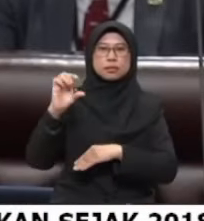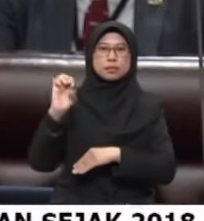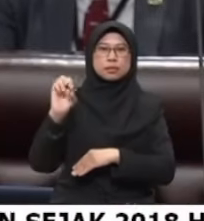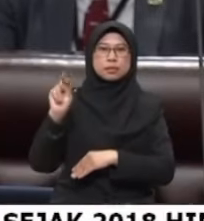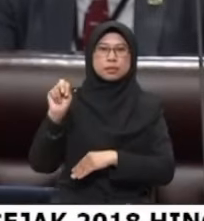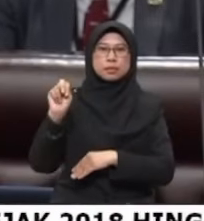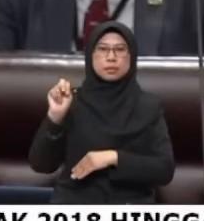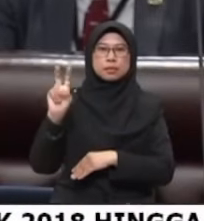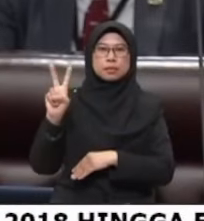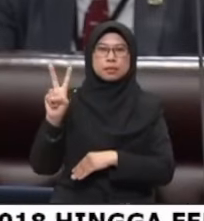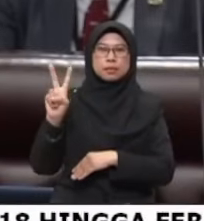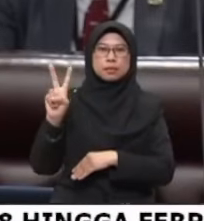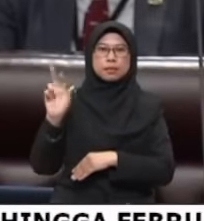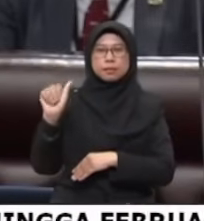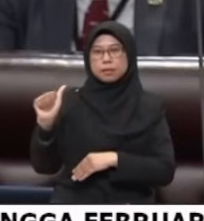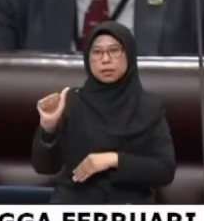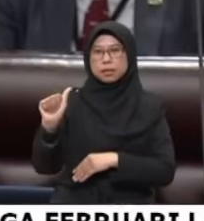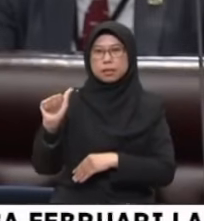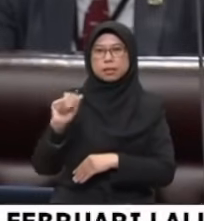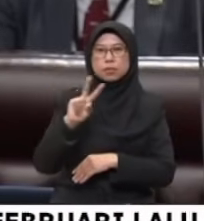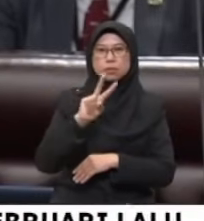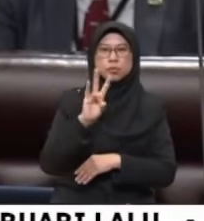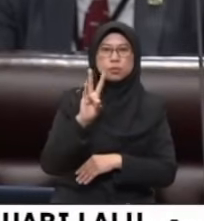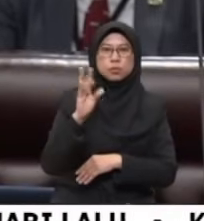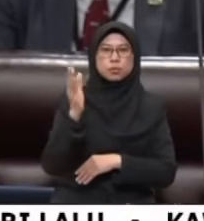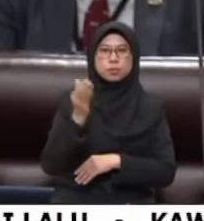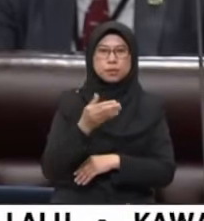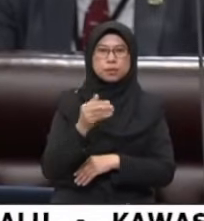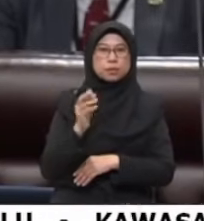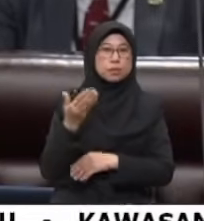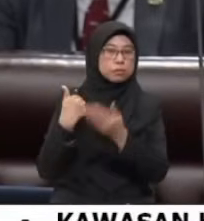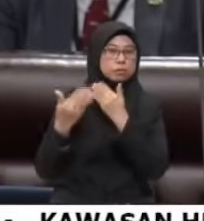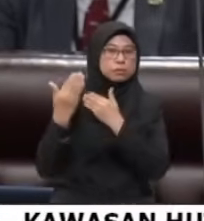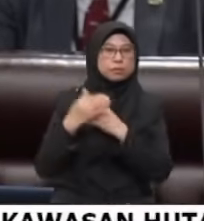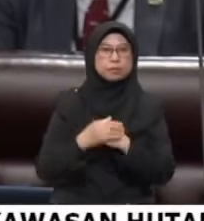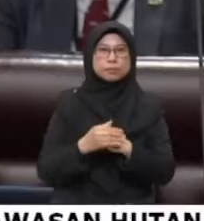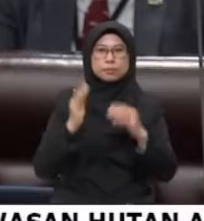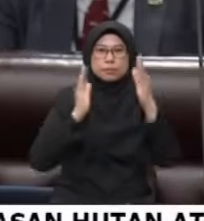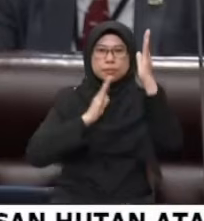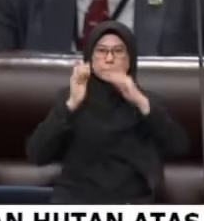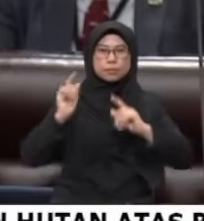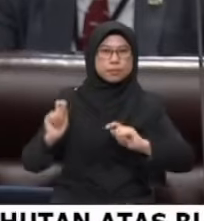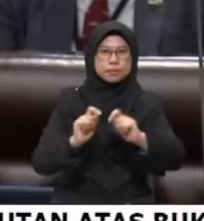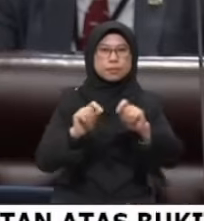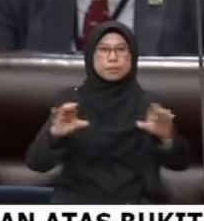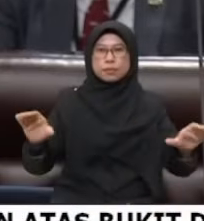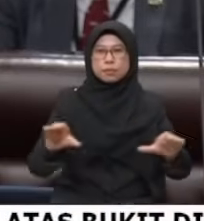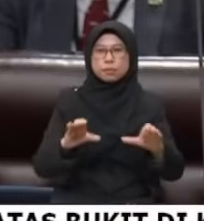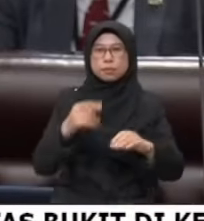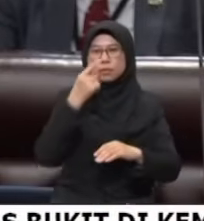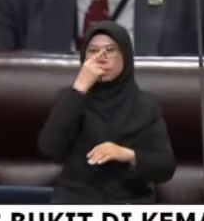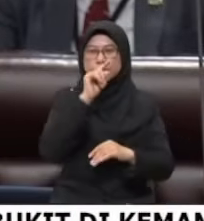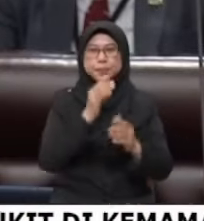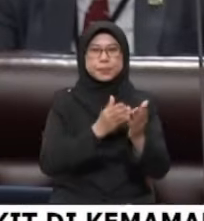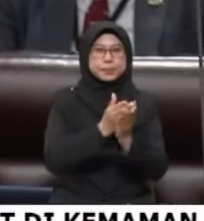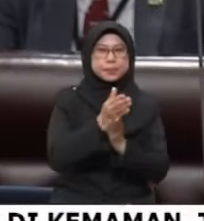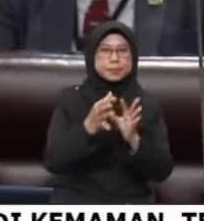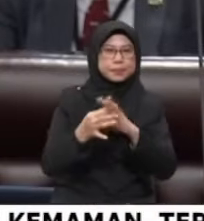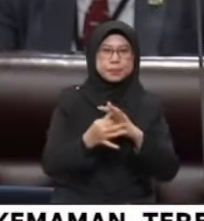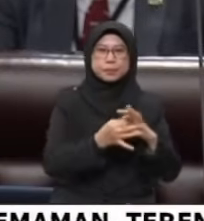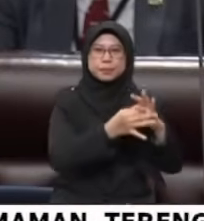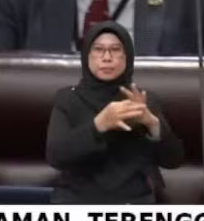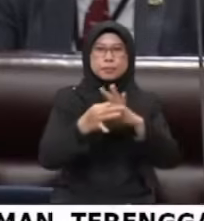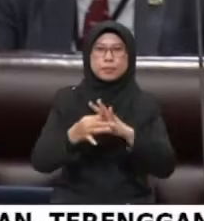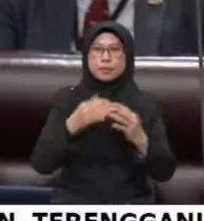Februari yang lalu Malaysia juga antara lain telah mengambil tindakan strategik menerusi kerjasama